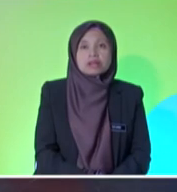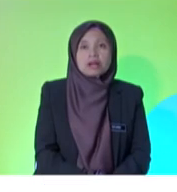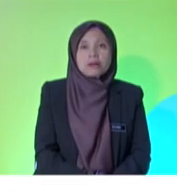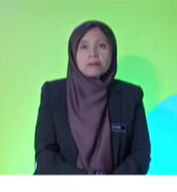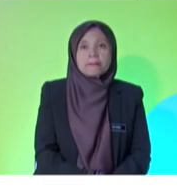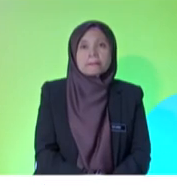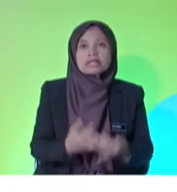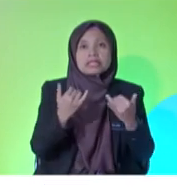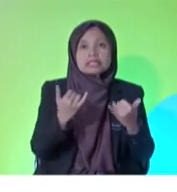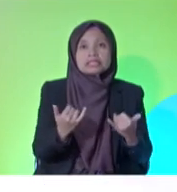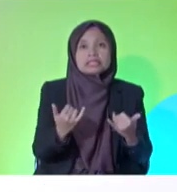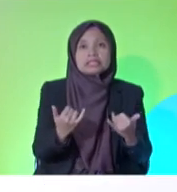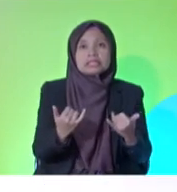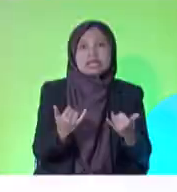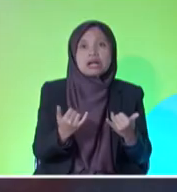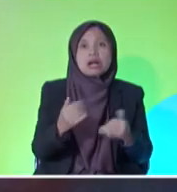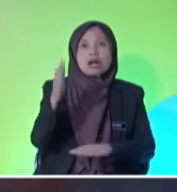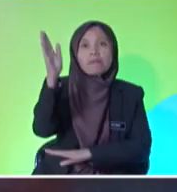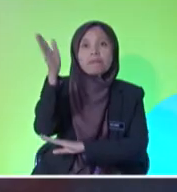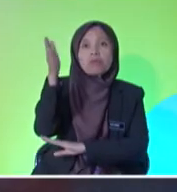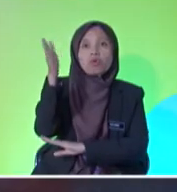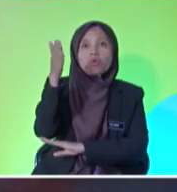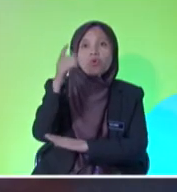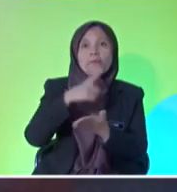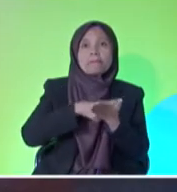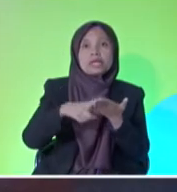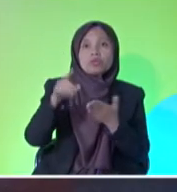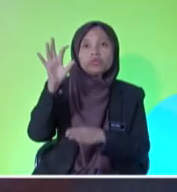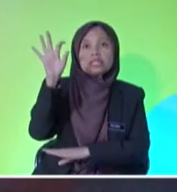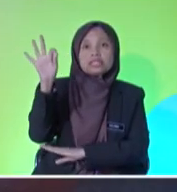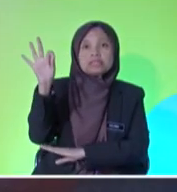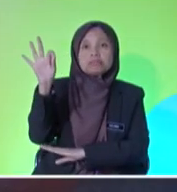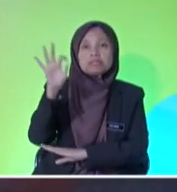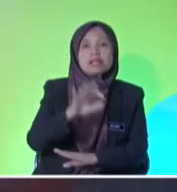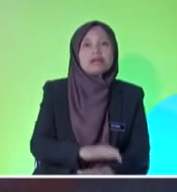sekarang yang pokok Minggu ke-9 pulau